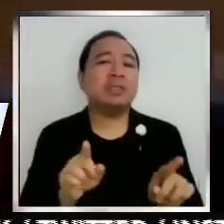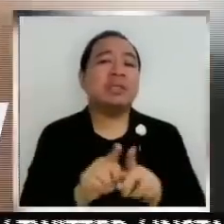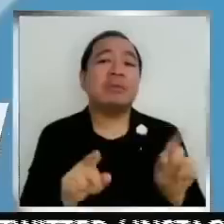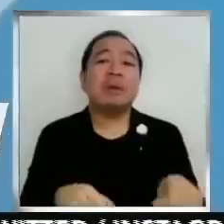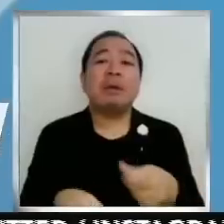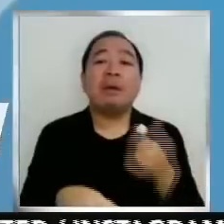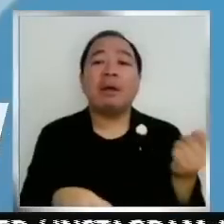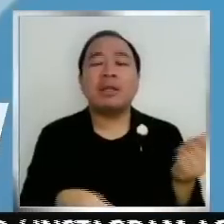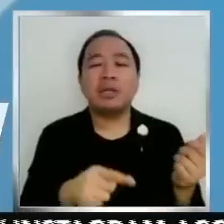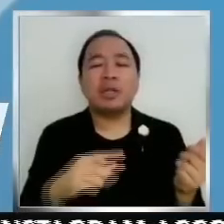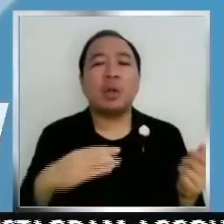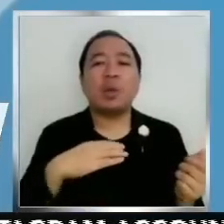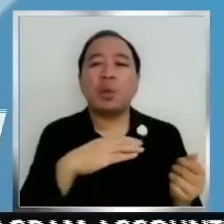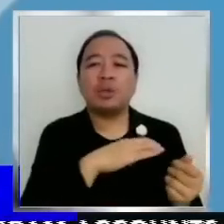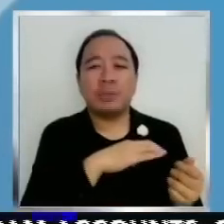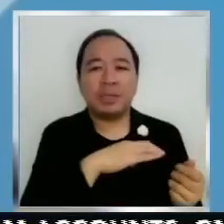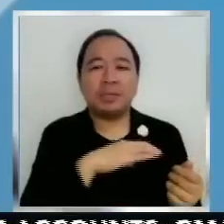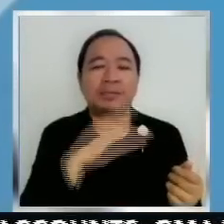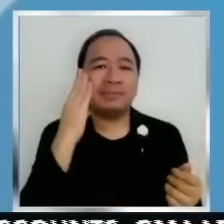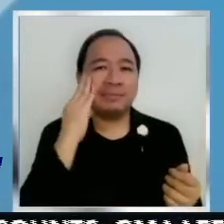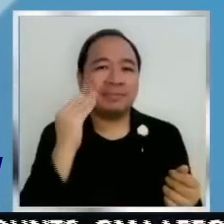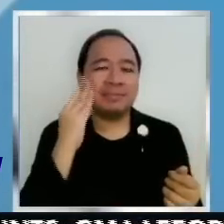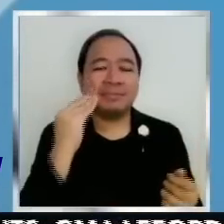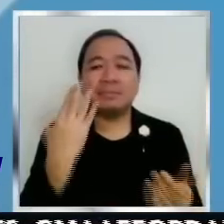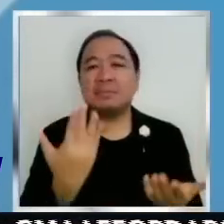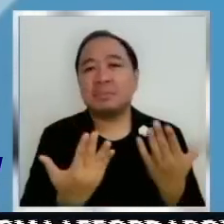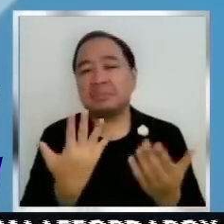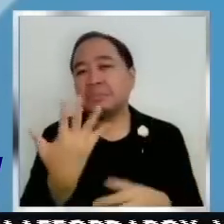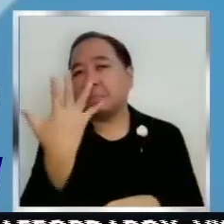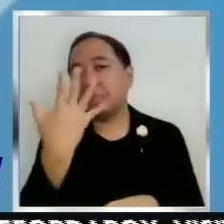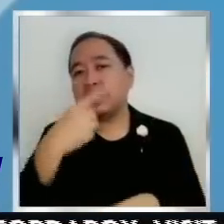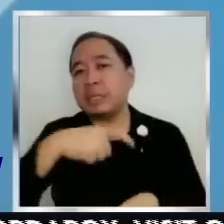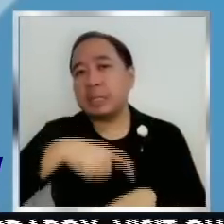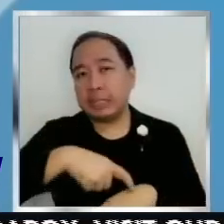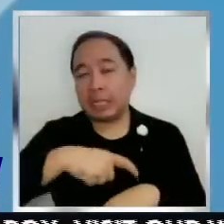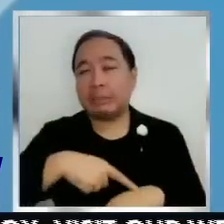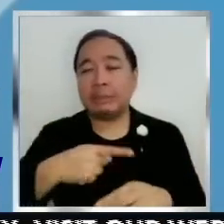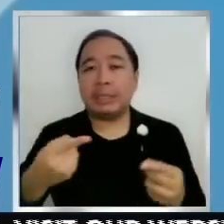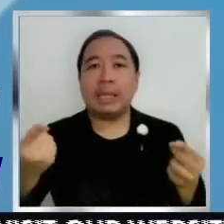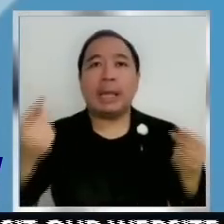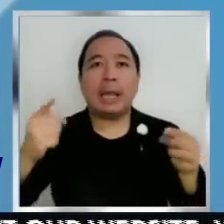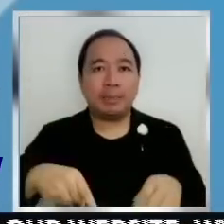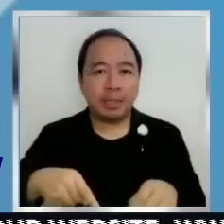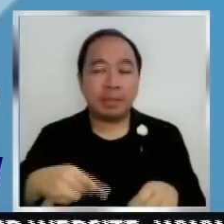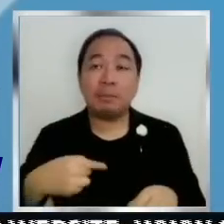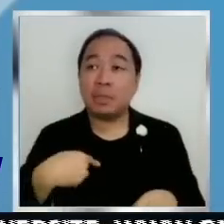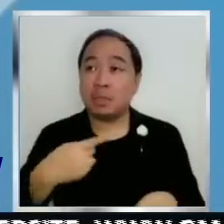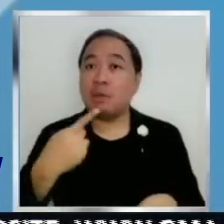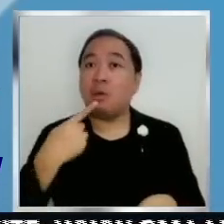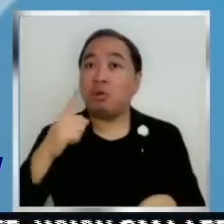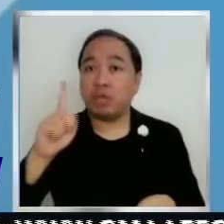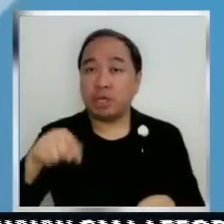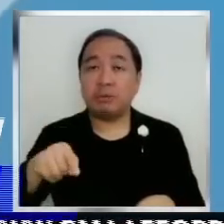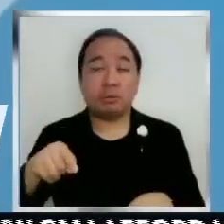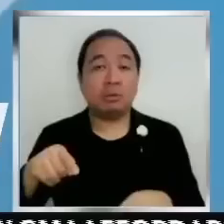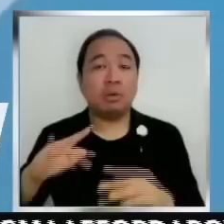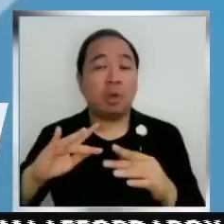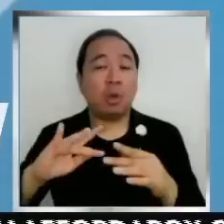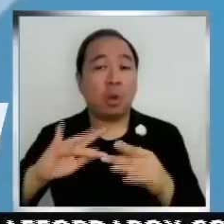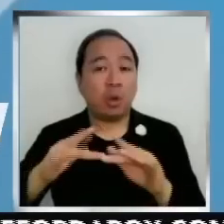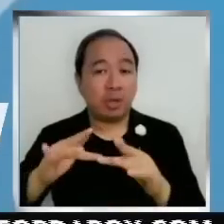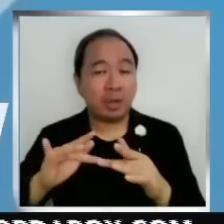kongresista. Siguro mga 5 times na po yun nangyari na I ordered online sa mga